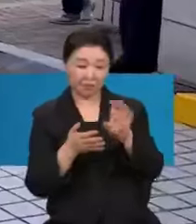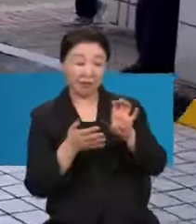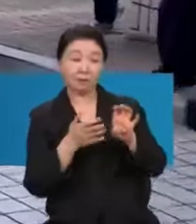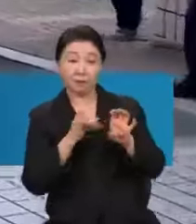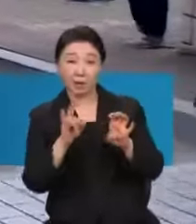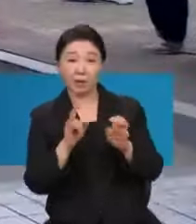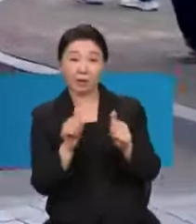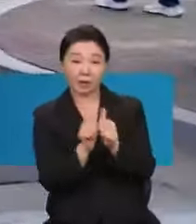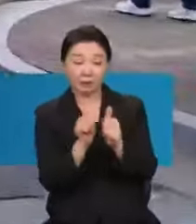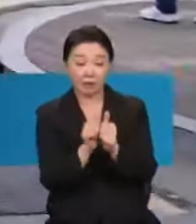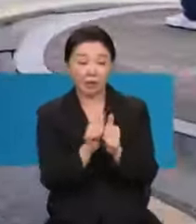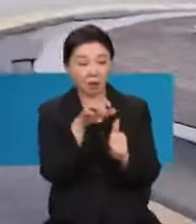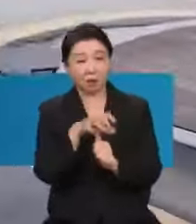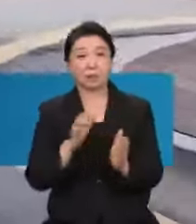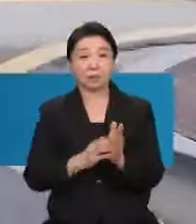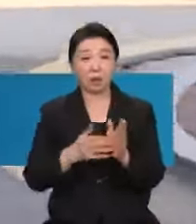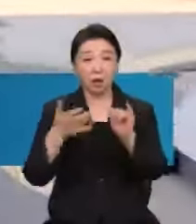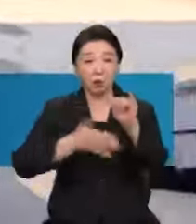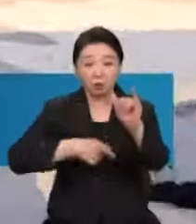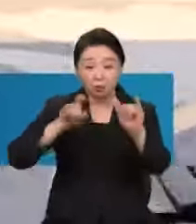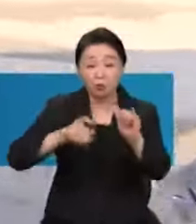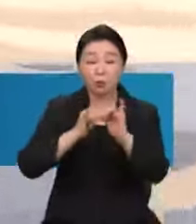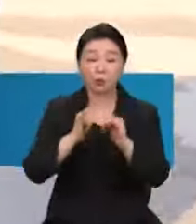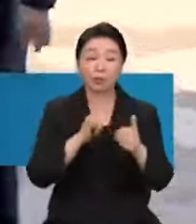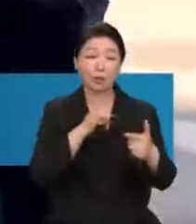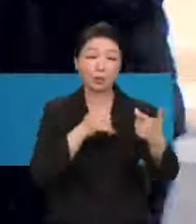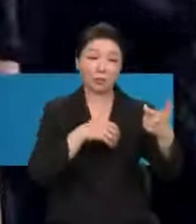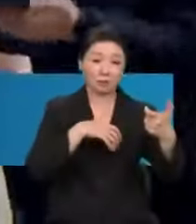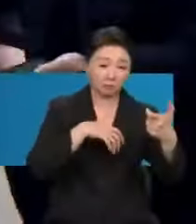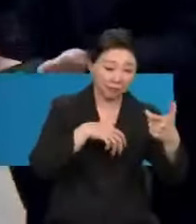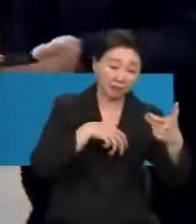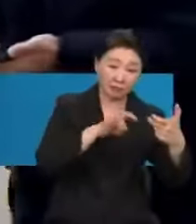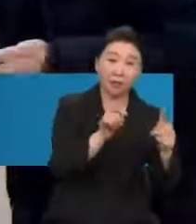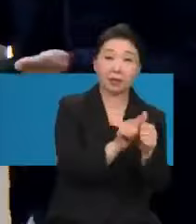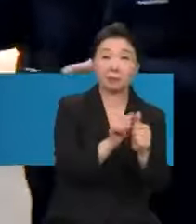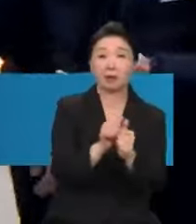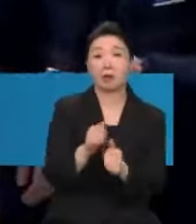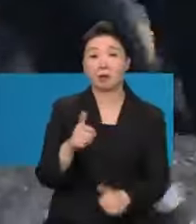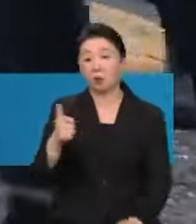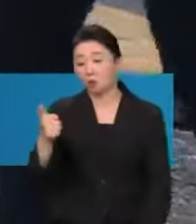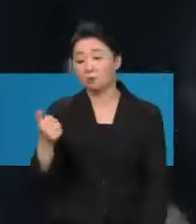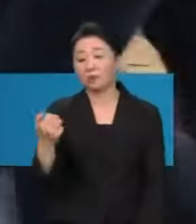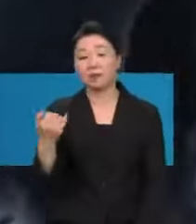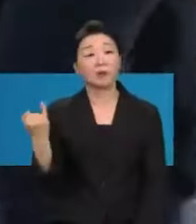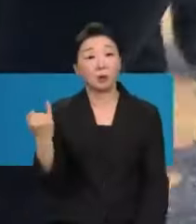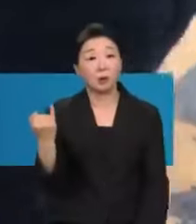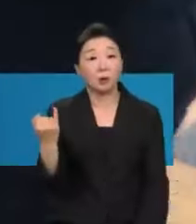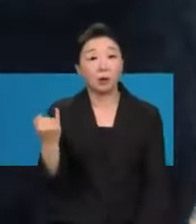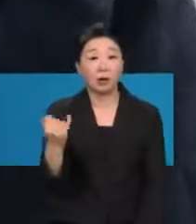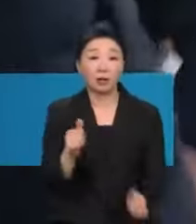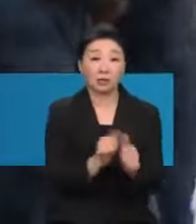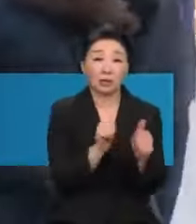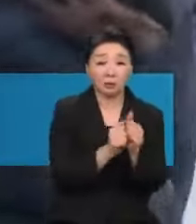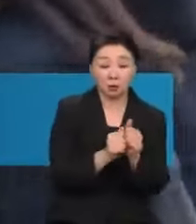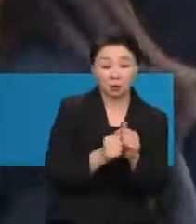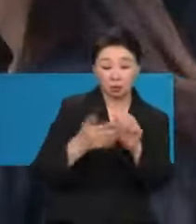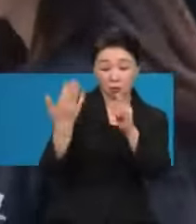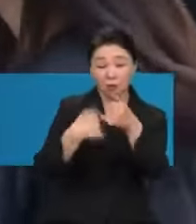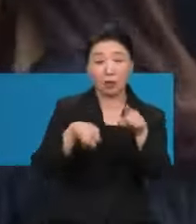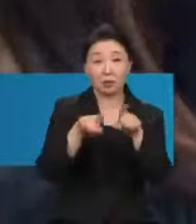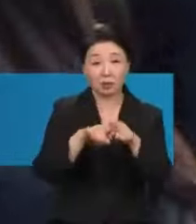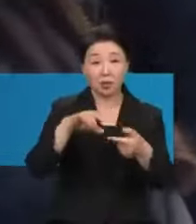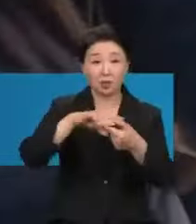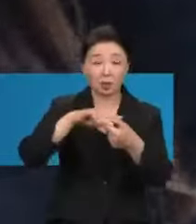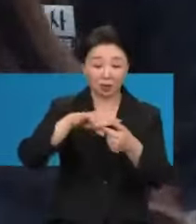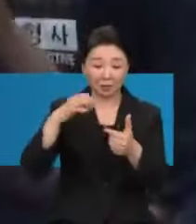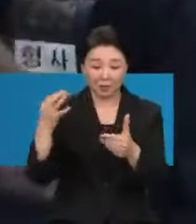신청했습니다. 유튜브 구독자인 70대 남성과 50대 여성인데 이 가운데 남성은 유튜버와 함께 경남 양산시